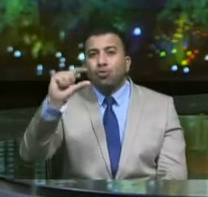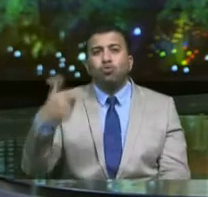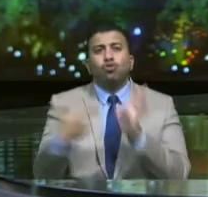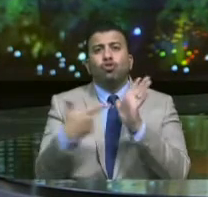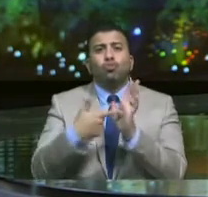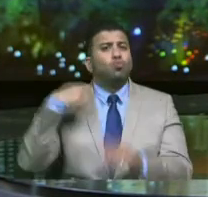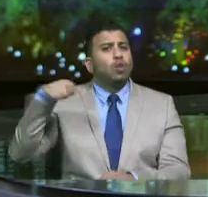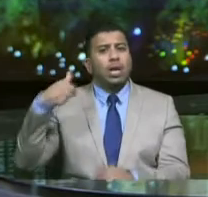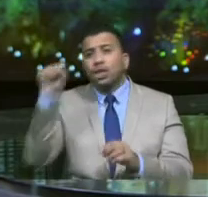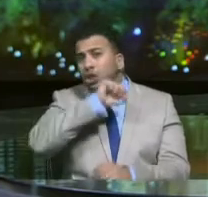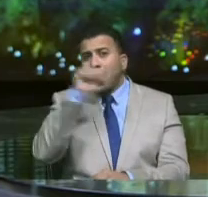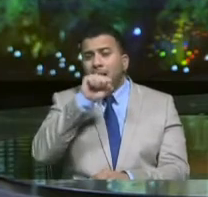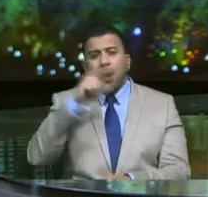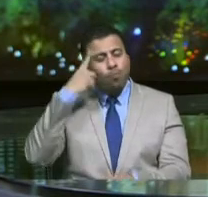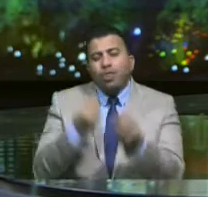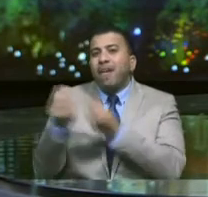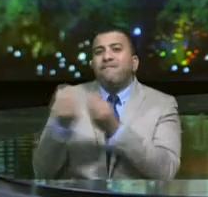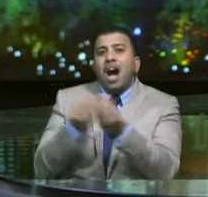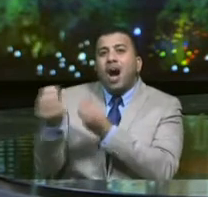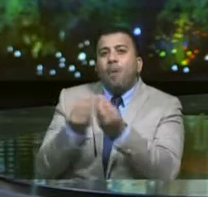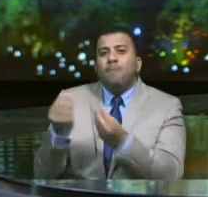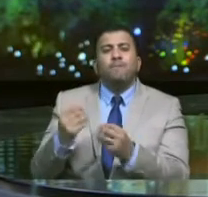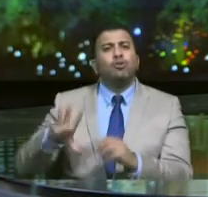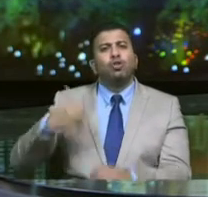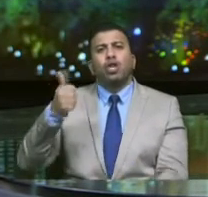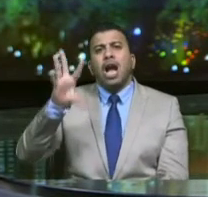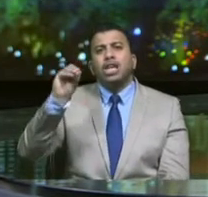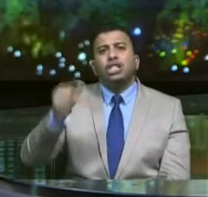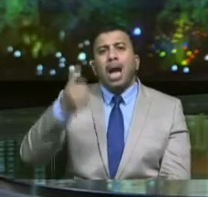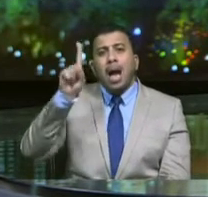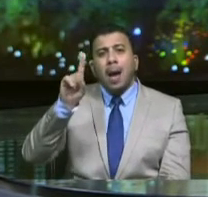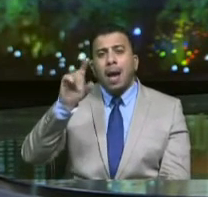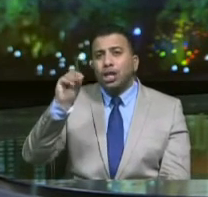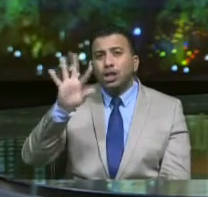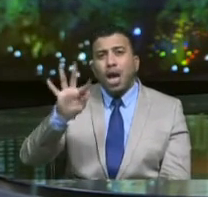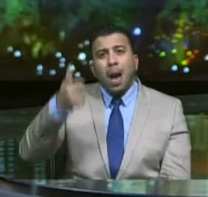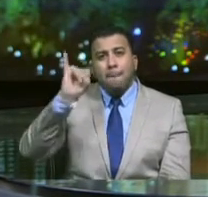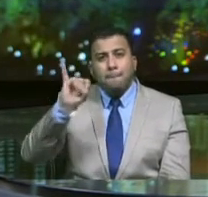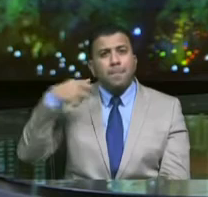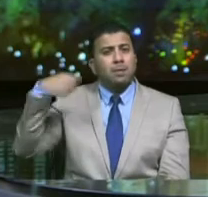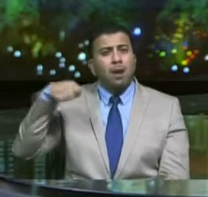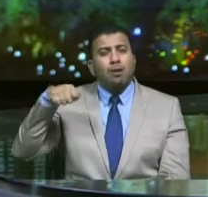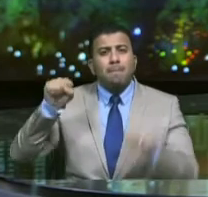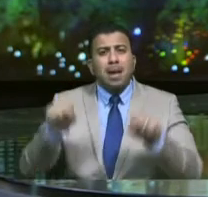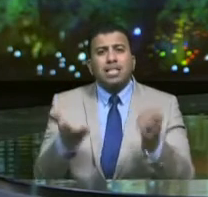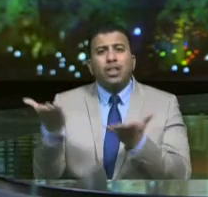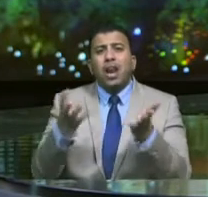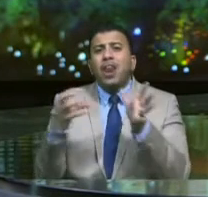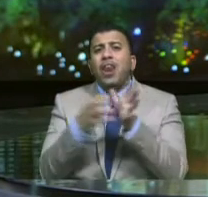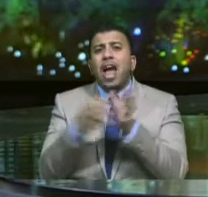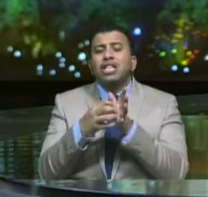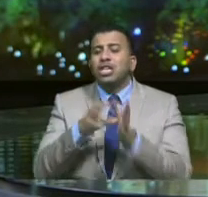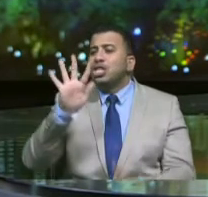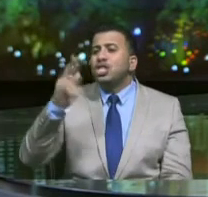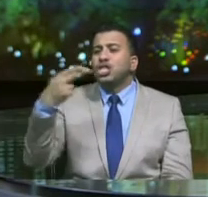النعيمي مدير جامعة الشارقة مذكرة تفاهم بحضور سعادة هشام الزرعوني رئيس مجلس إدارة شركة نادي